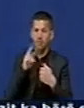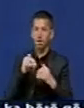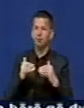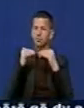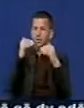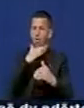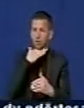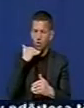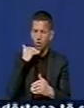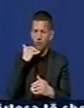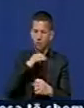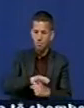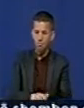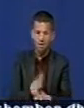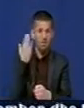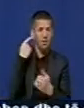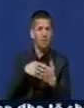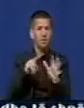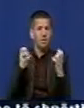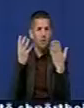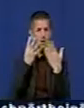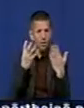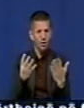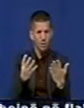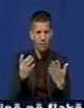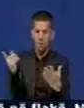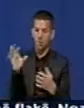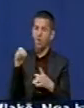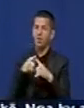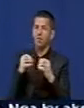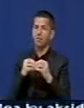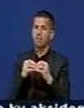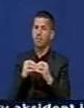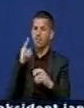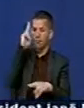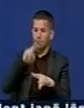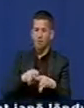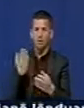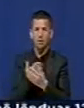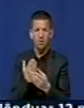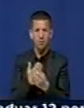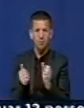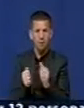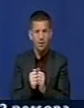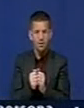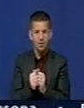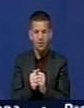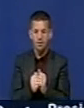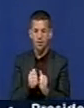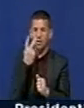masat gjenocidit, në vitin 99, Këshilli i Sigurimit të OKB-s nxori një rezolutë të përbashkët,